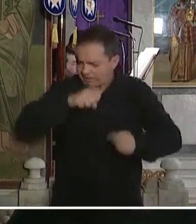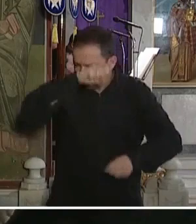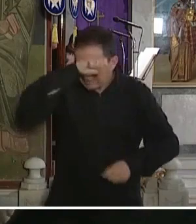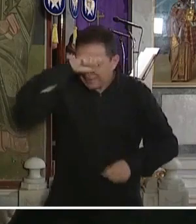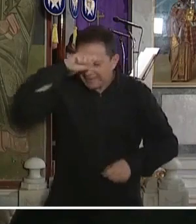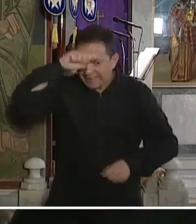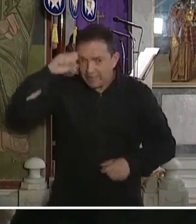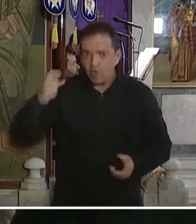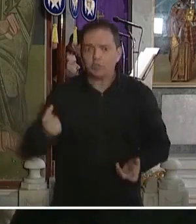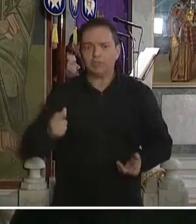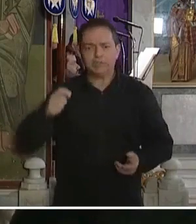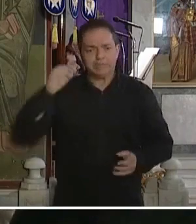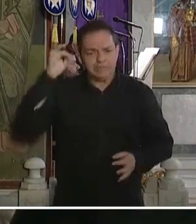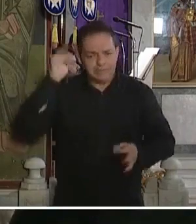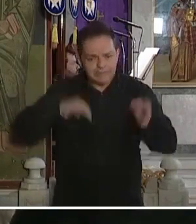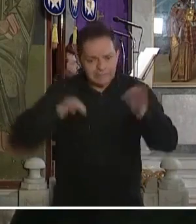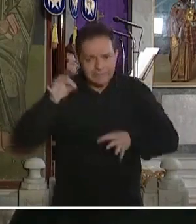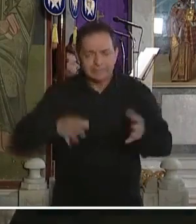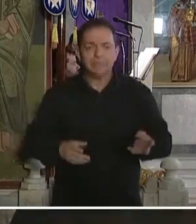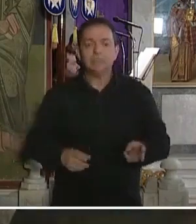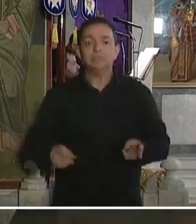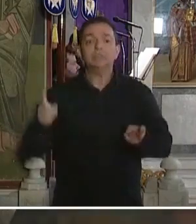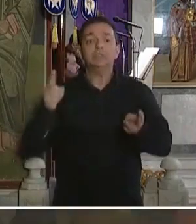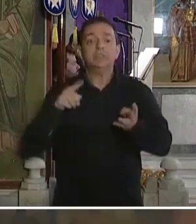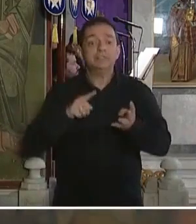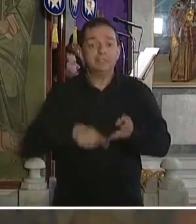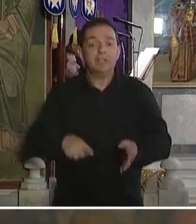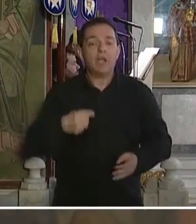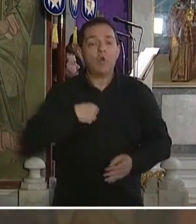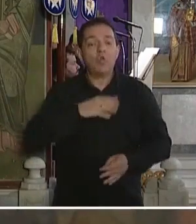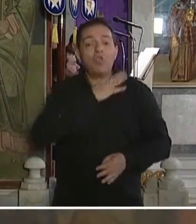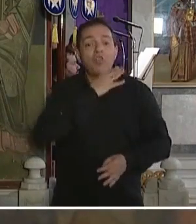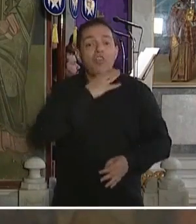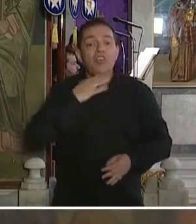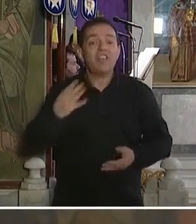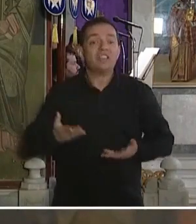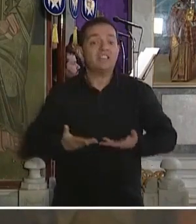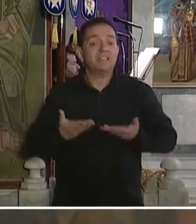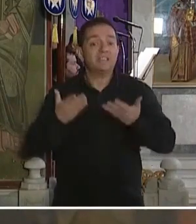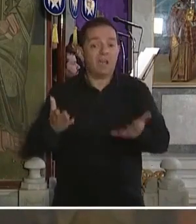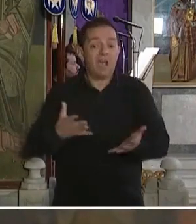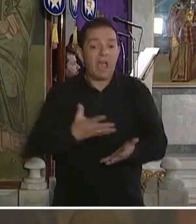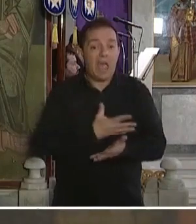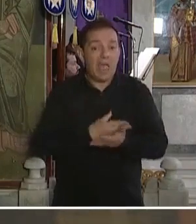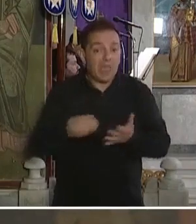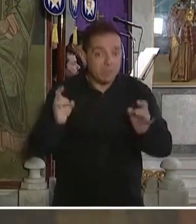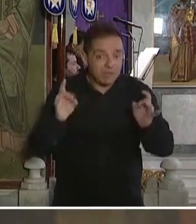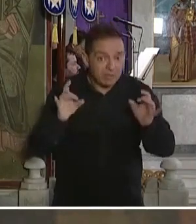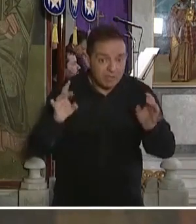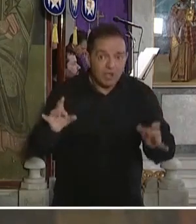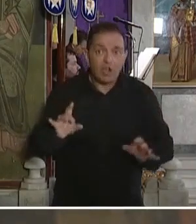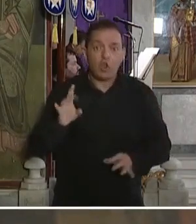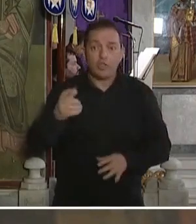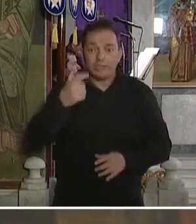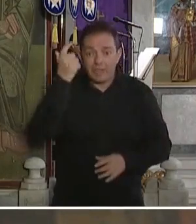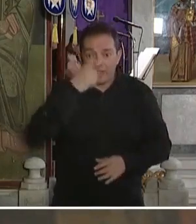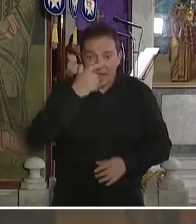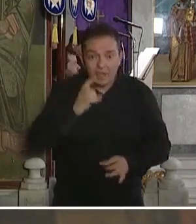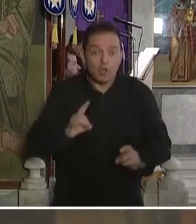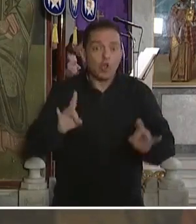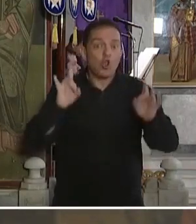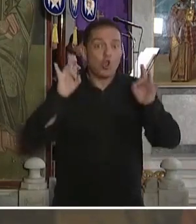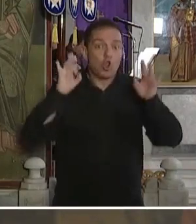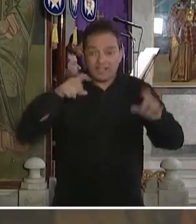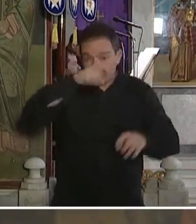υδρώσει. Και το τέταρτο, να είναι έτοιμος και να κάνει μια θυσία. Χωρίς αίμα, χωρίς δάκρυ,